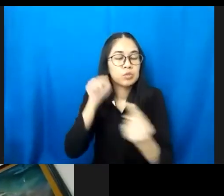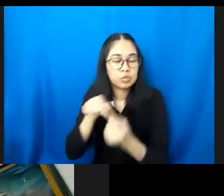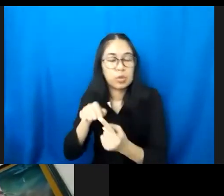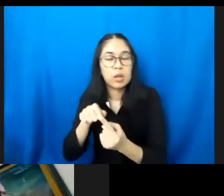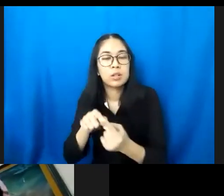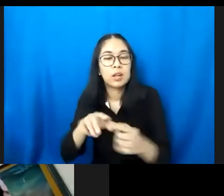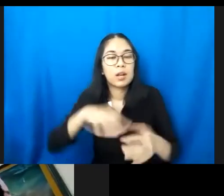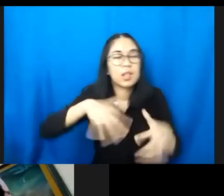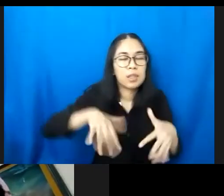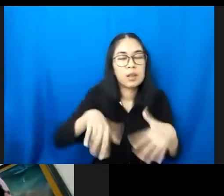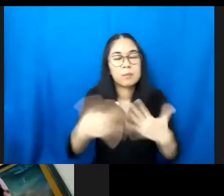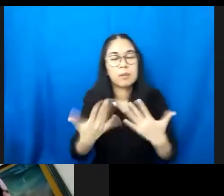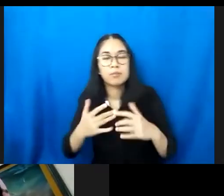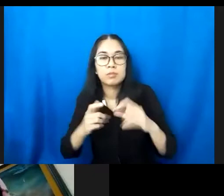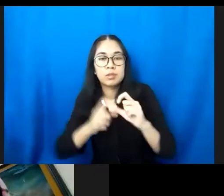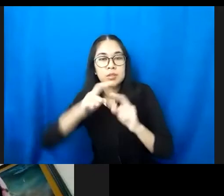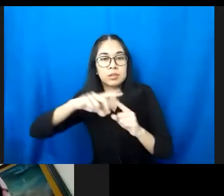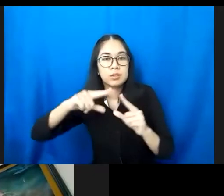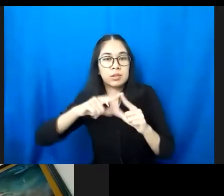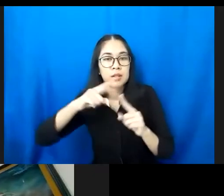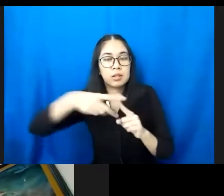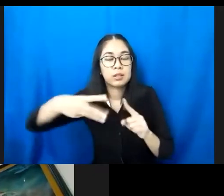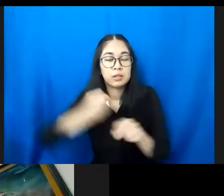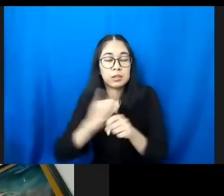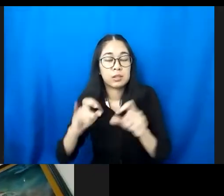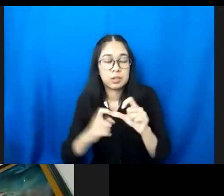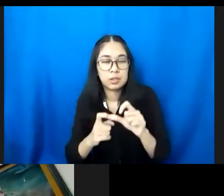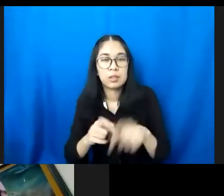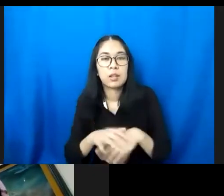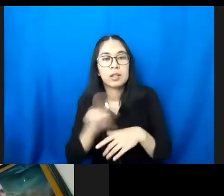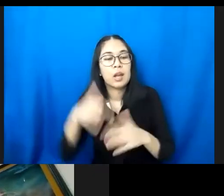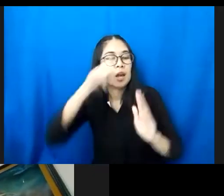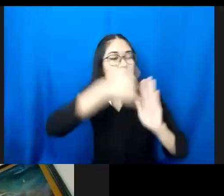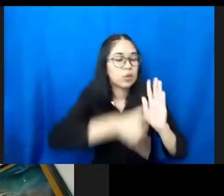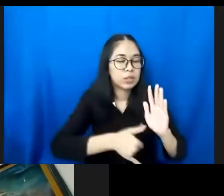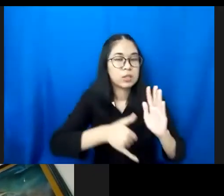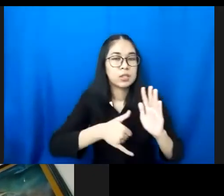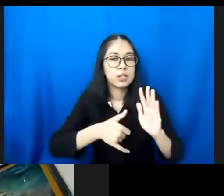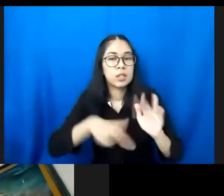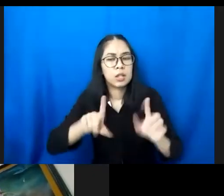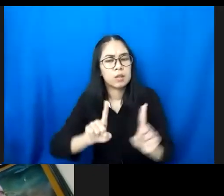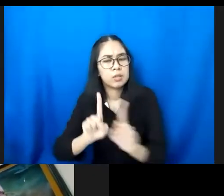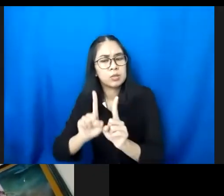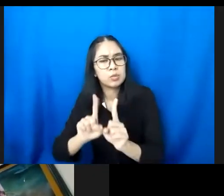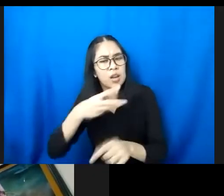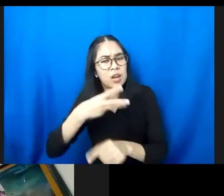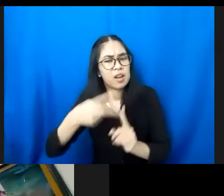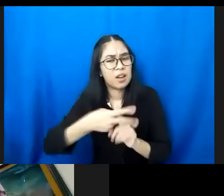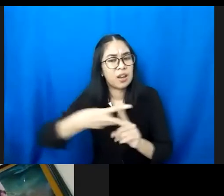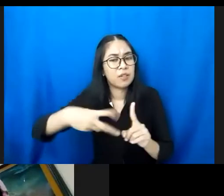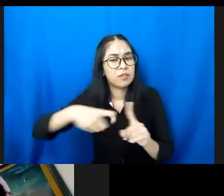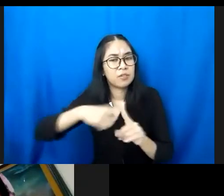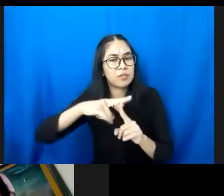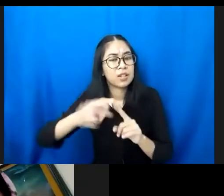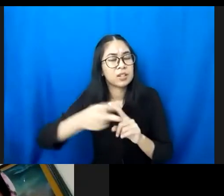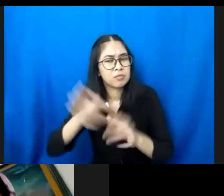dari situ kan kita bisa mengevaluasi efektivitas pendampingan dan juga manakala mungkin ada beberapa kekurangan